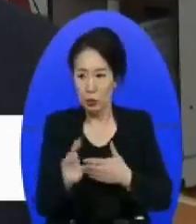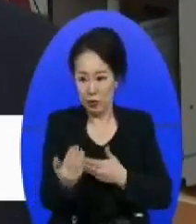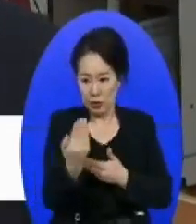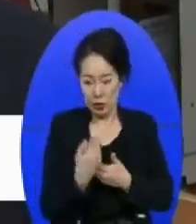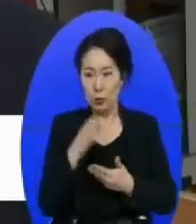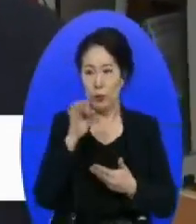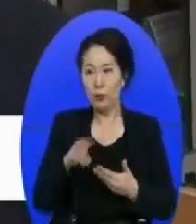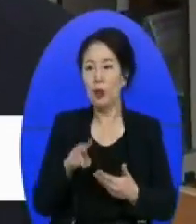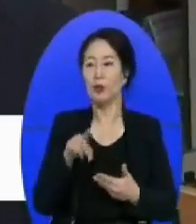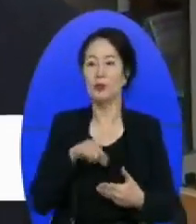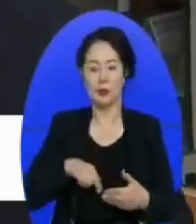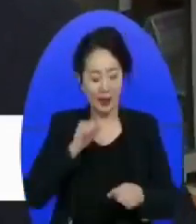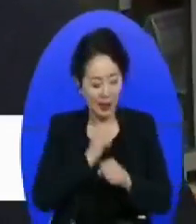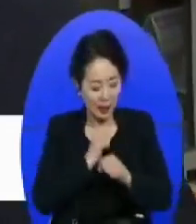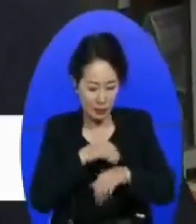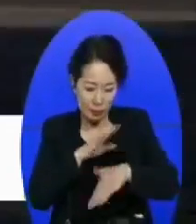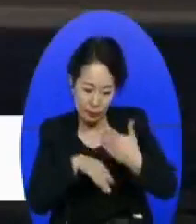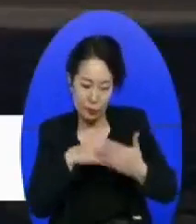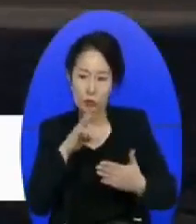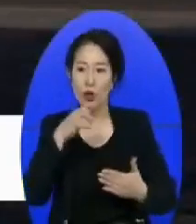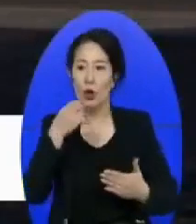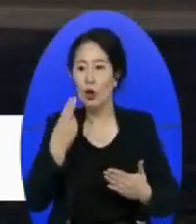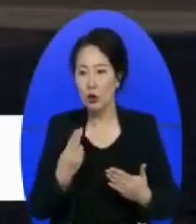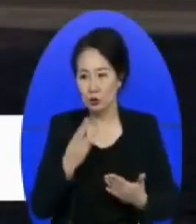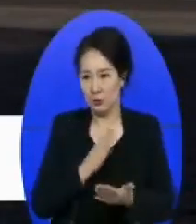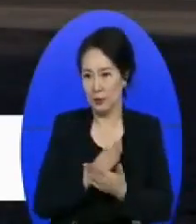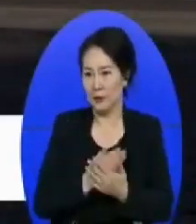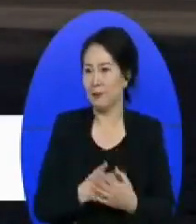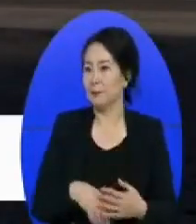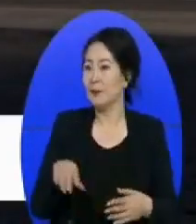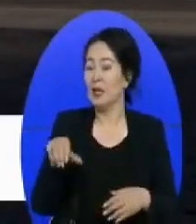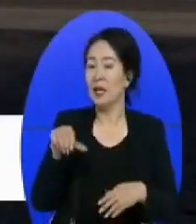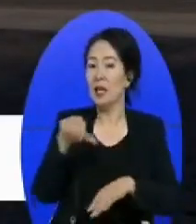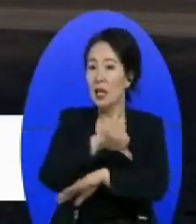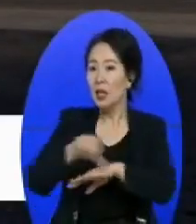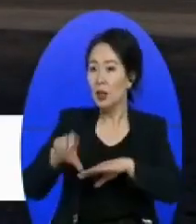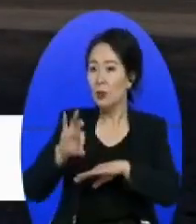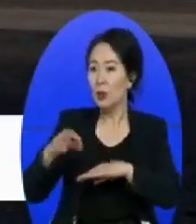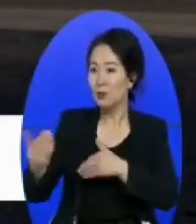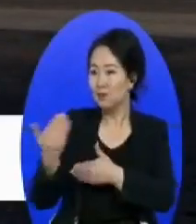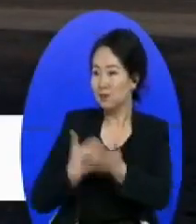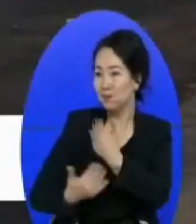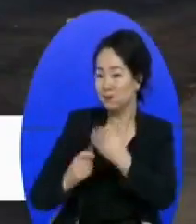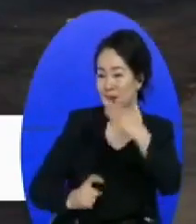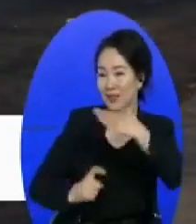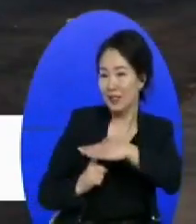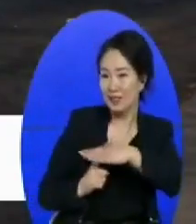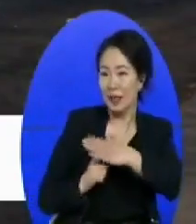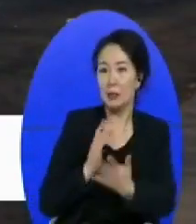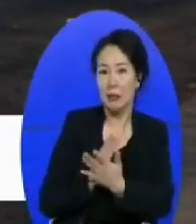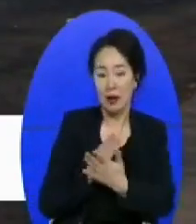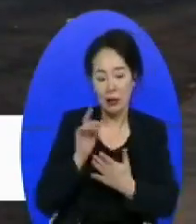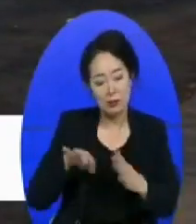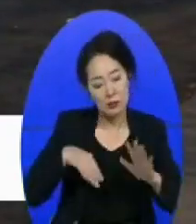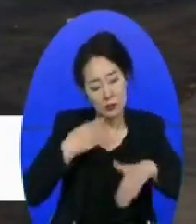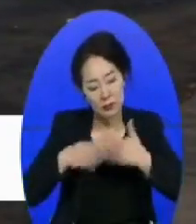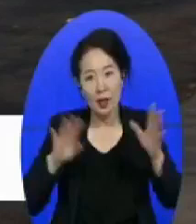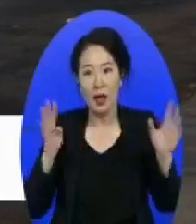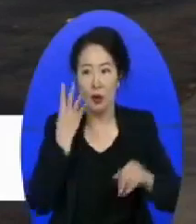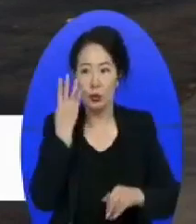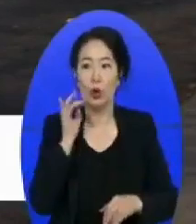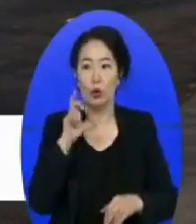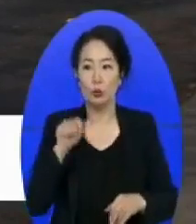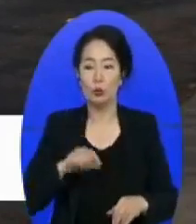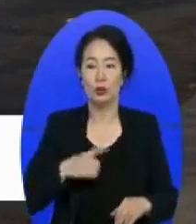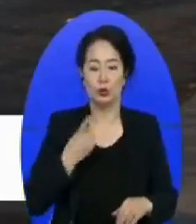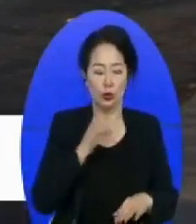бид нар ажиллах нөөцийн хувьд бол байна. Хөлийн бомтоор нэвтрэх хөдөлгөөндөө хязгаарлалт хийснээс хойш 14 хоногийн хугацаа өнгөрч байна. Өчигдөр